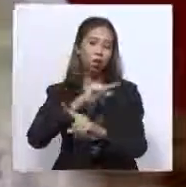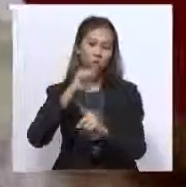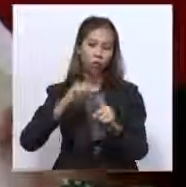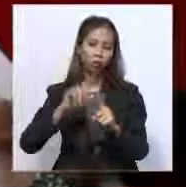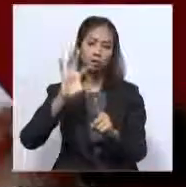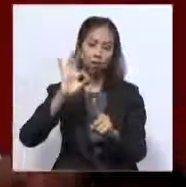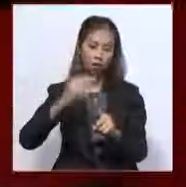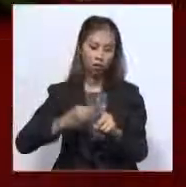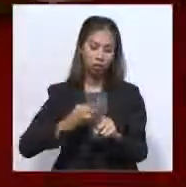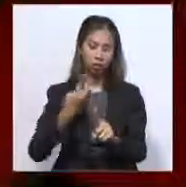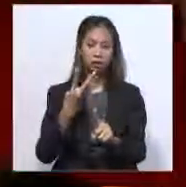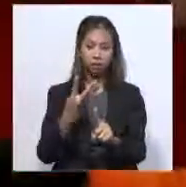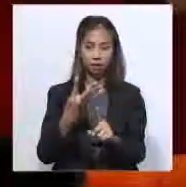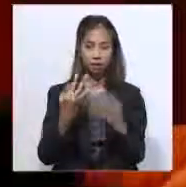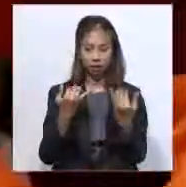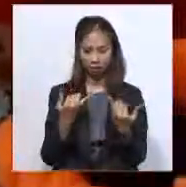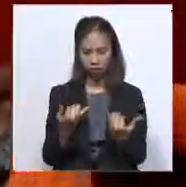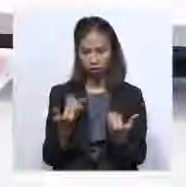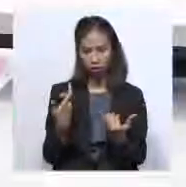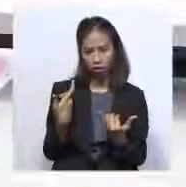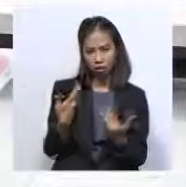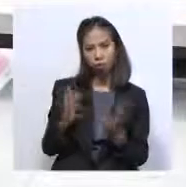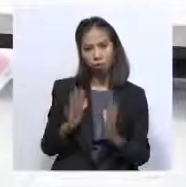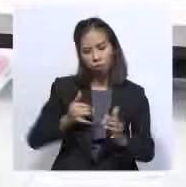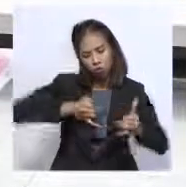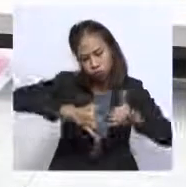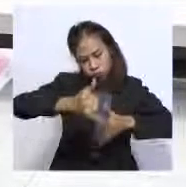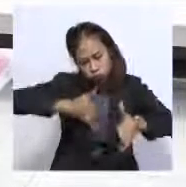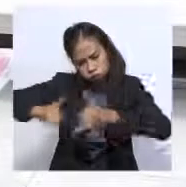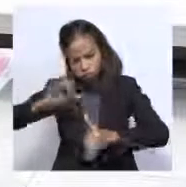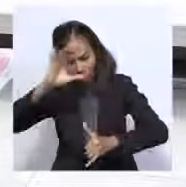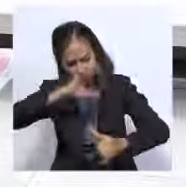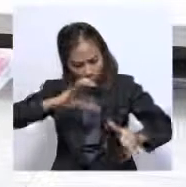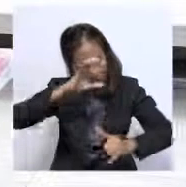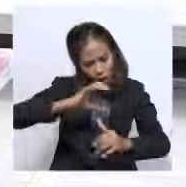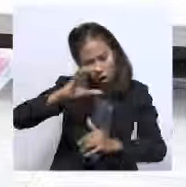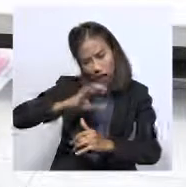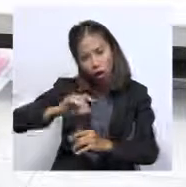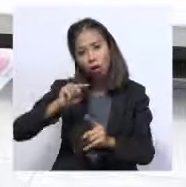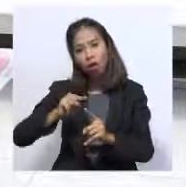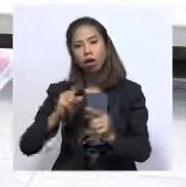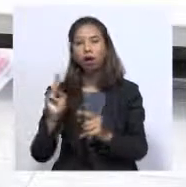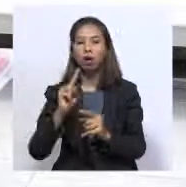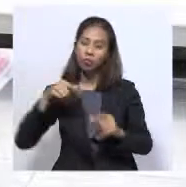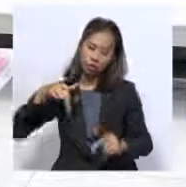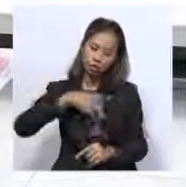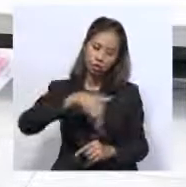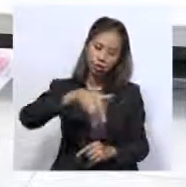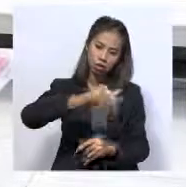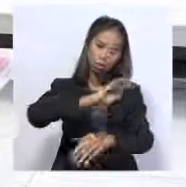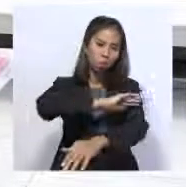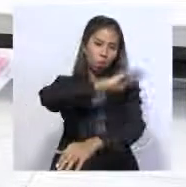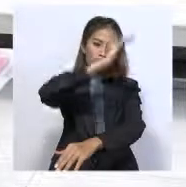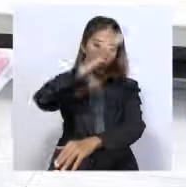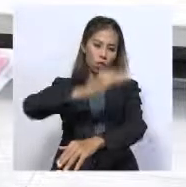ายนที่ผ่านมานะครับขณะนี้เจ้าหน้าที่ก็ได้ระดมกำลังกันออกค้นหาอย่างต่อเนื่องโดยได้ใช้วิธีเดินเท้าไปตามสันเข